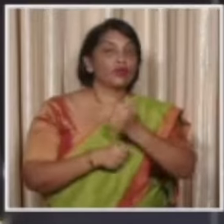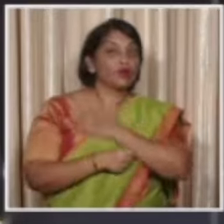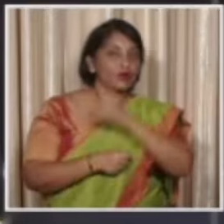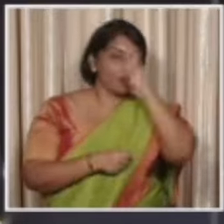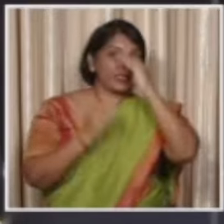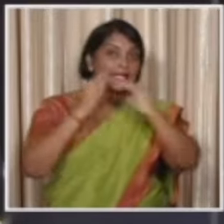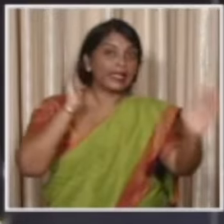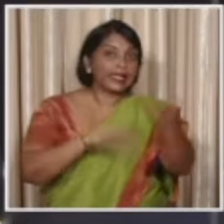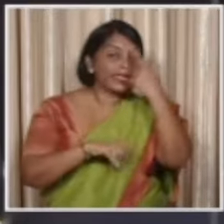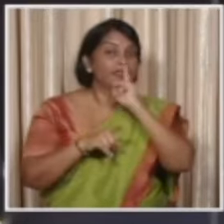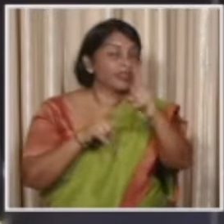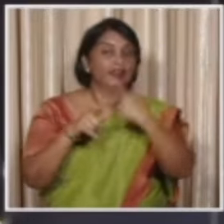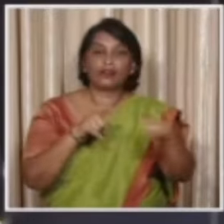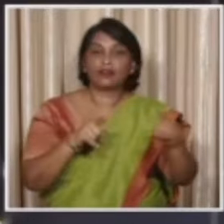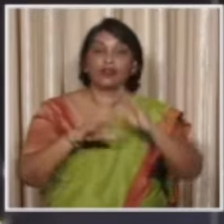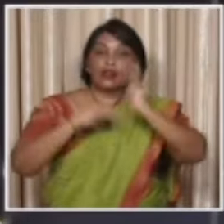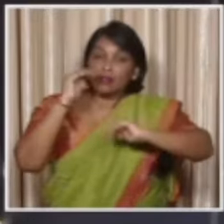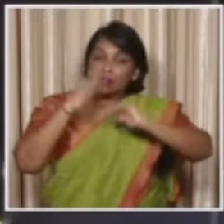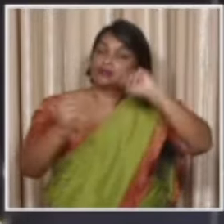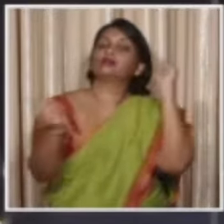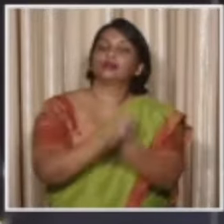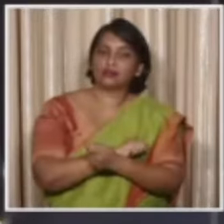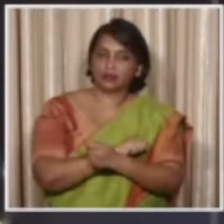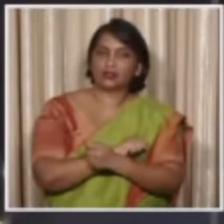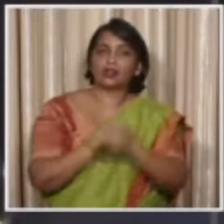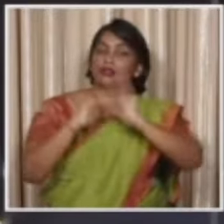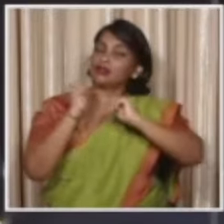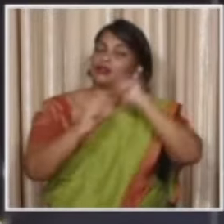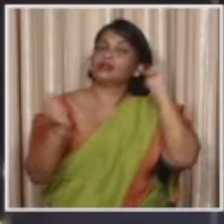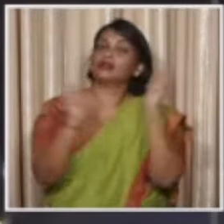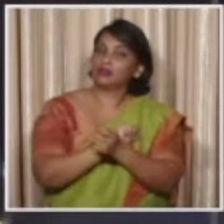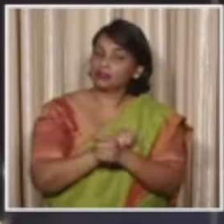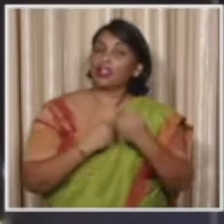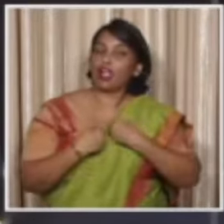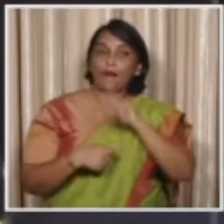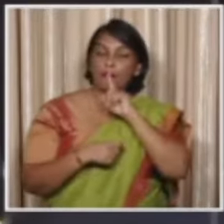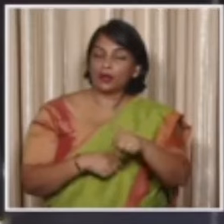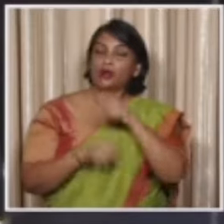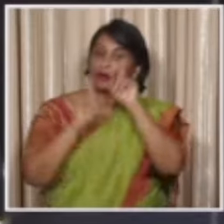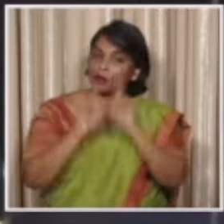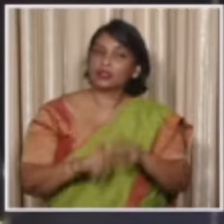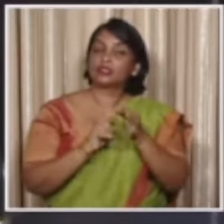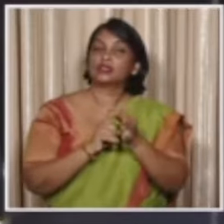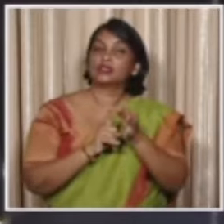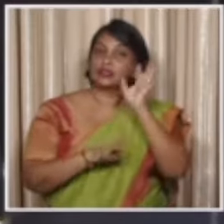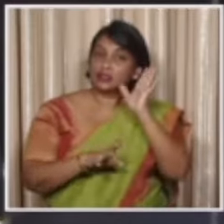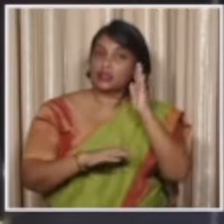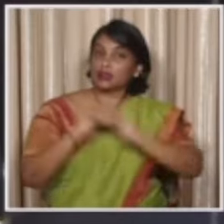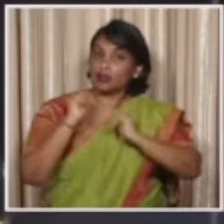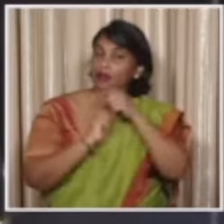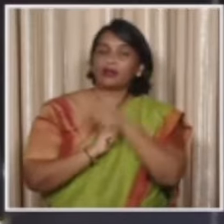ගෙදර යන්න කියලා විතරක් නෙවෙයි, සිස්ටම් එකක් චේන්ජ් කරන්න කියලා. ඒ සිස්ටම් එක චේන්ජ් කරනකොට අපි කිව්වා එහෙමනම් මේ ජනාධිපති ක්‍රමය